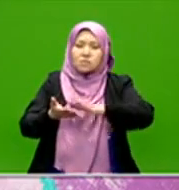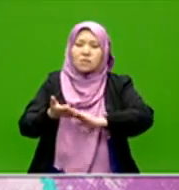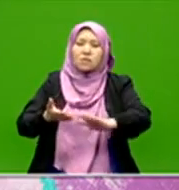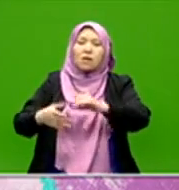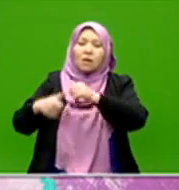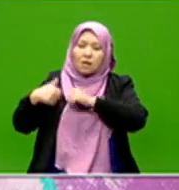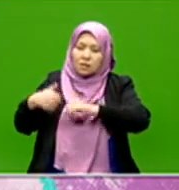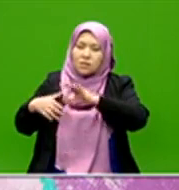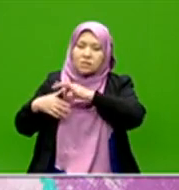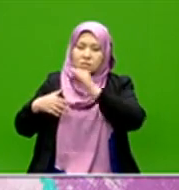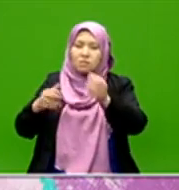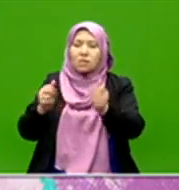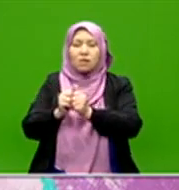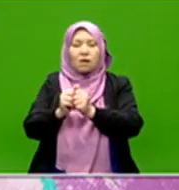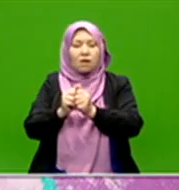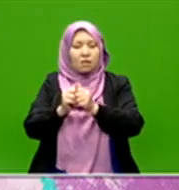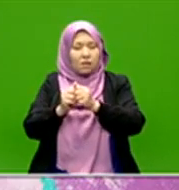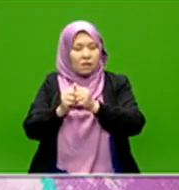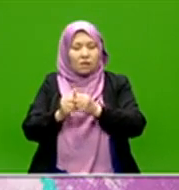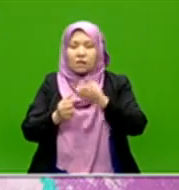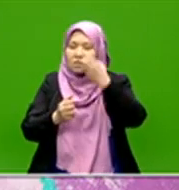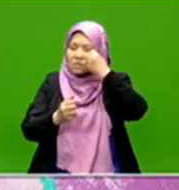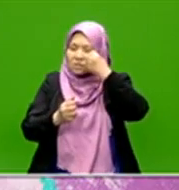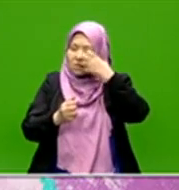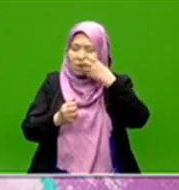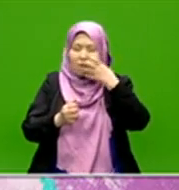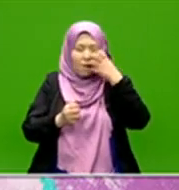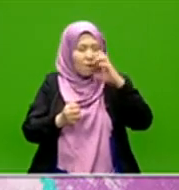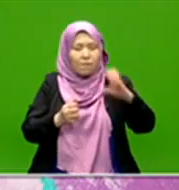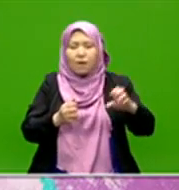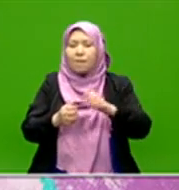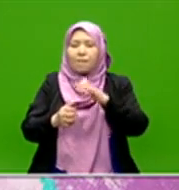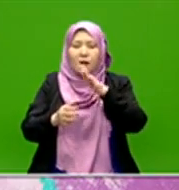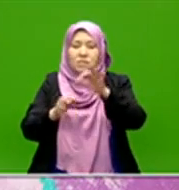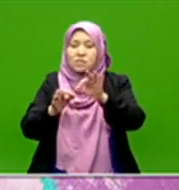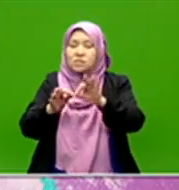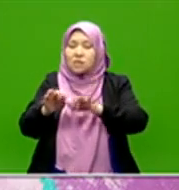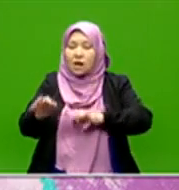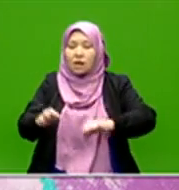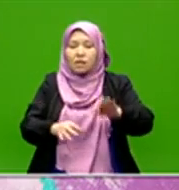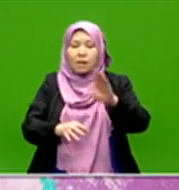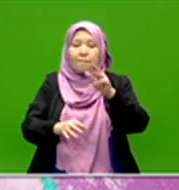innaka antal azizul